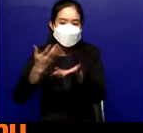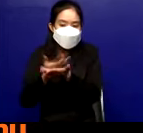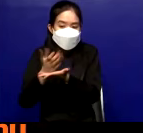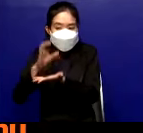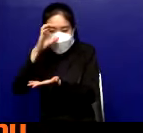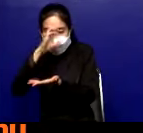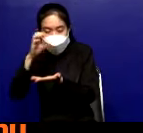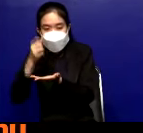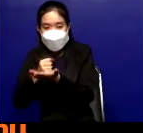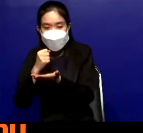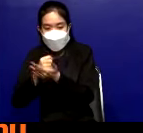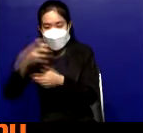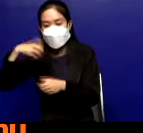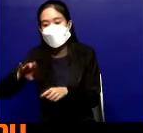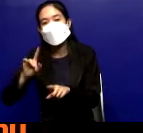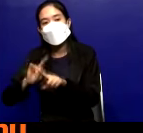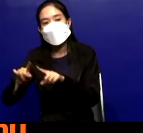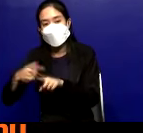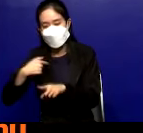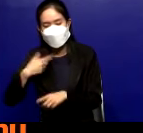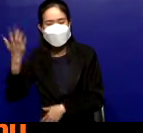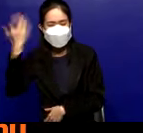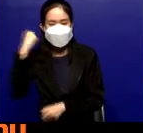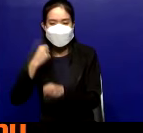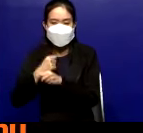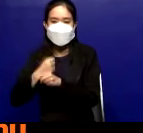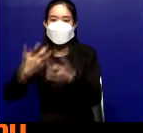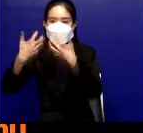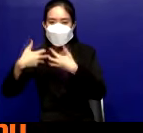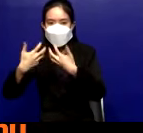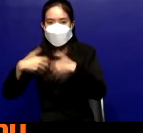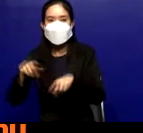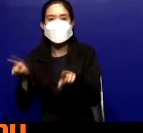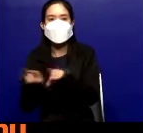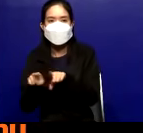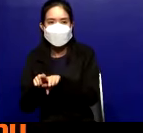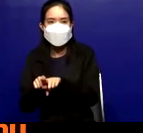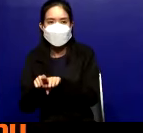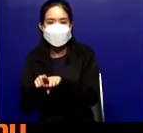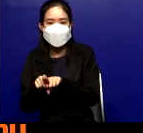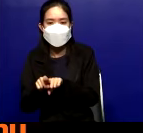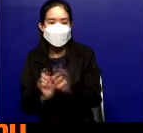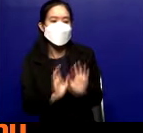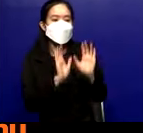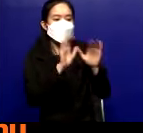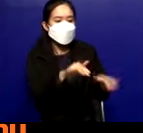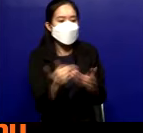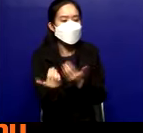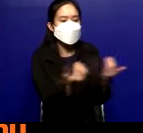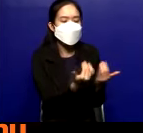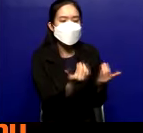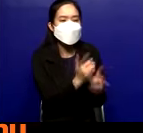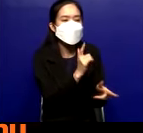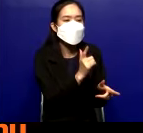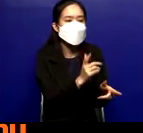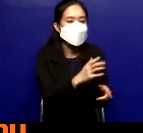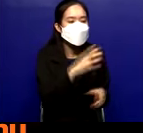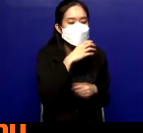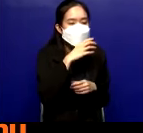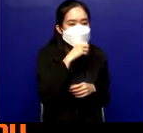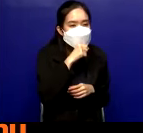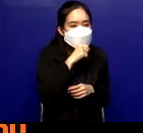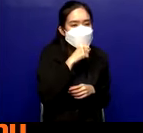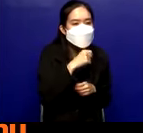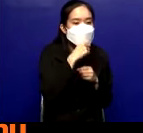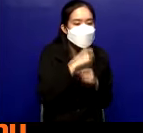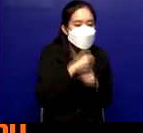ฉันเองก็เคยเป็นสาวโรงงานที่เมื่อก่อนทำงานและยังส่งลูกไปให้ปู่ย่าตายายเลี้ยงที่บ้านนอกดิฉันจึงเข้าใจดีค่ะว่